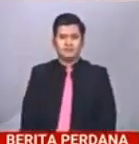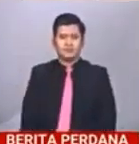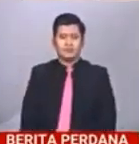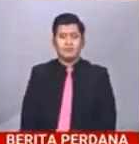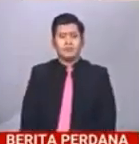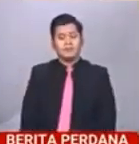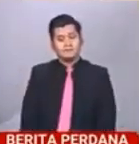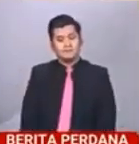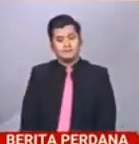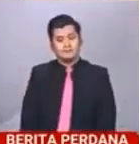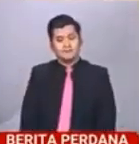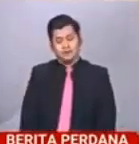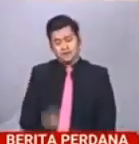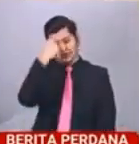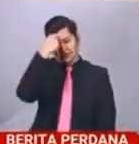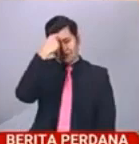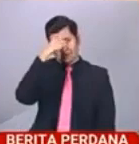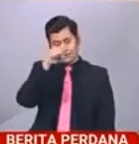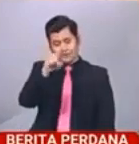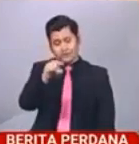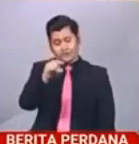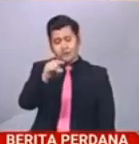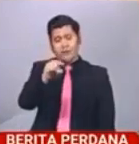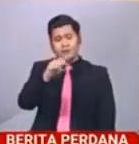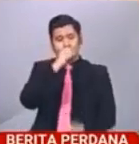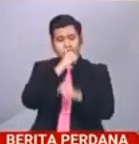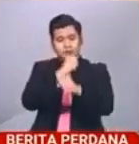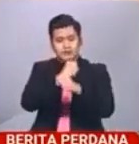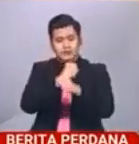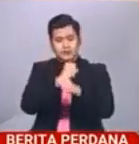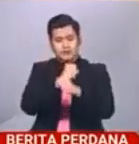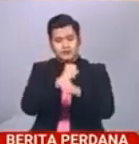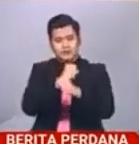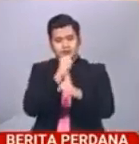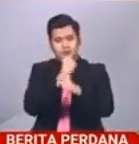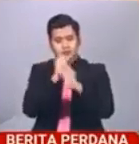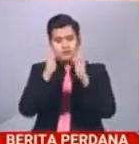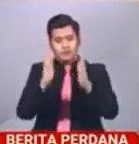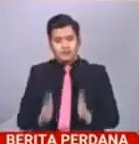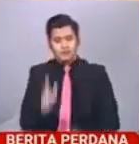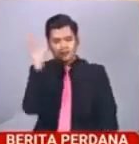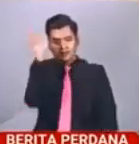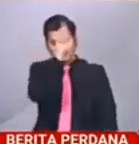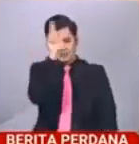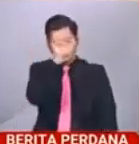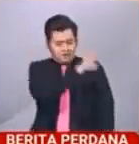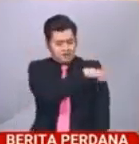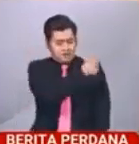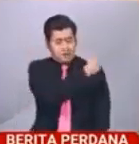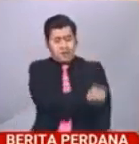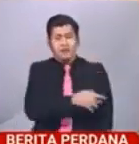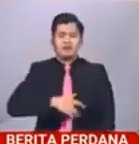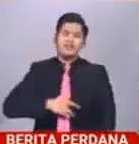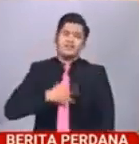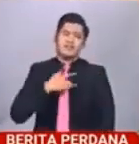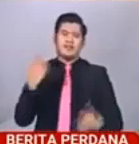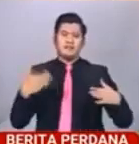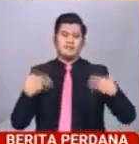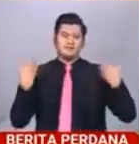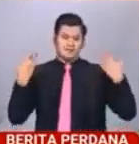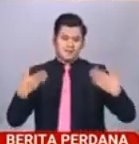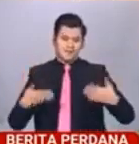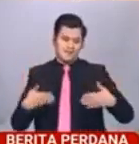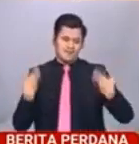Bagi sebagai banyak awam di hospital, berasa begitu amat berbesar hati dah dengan sumbangan ini, dan